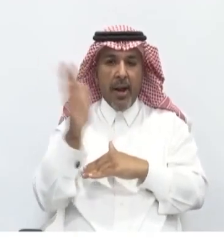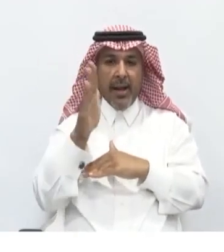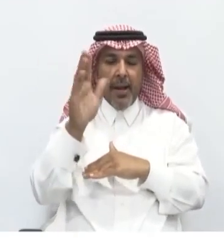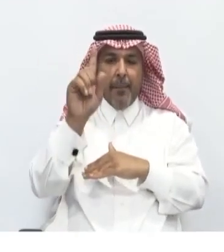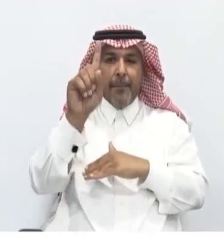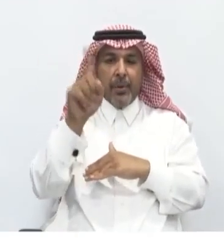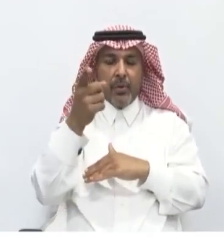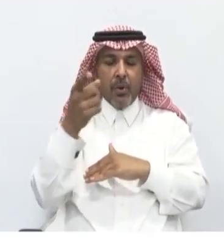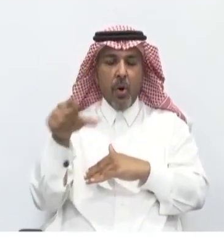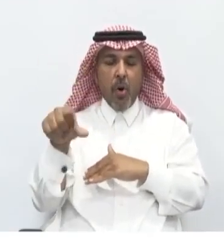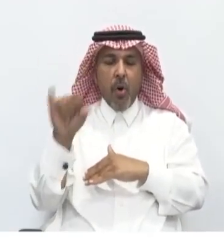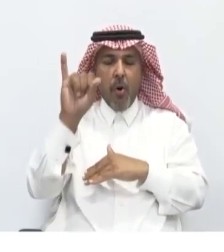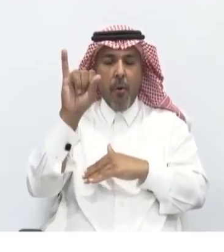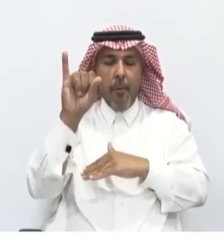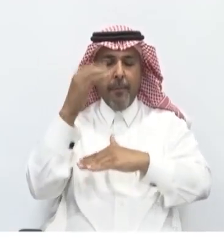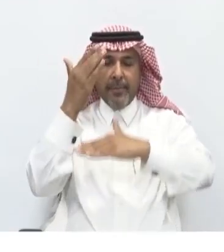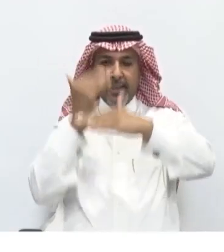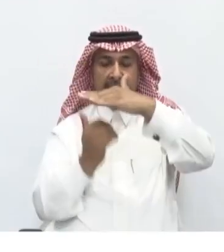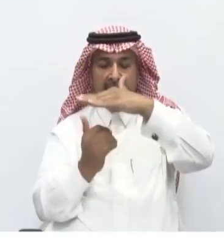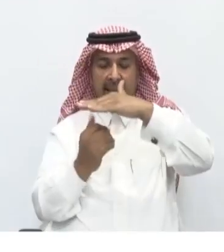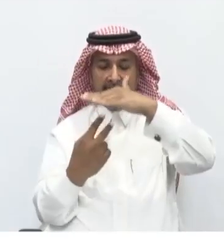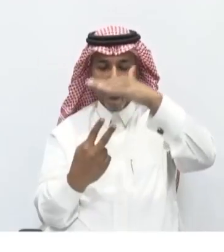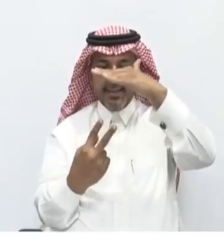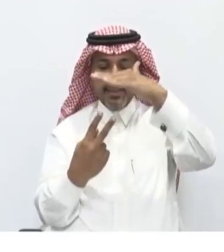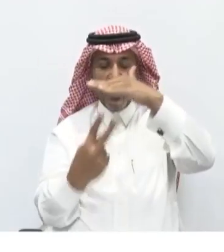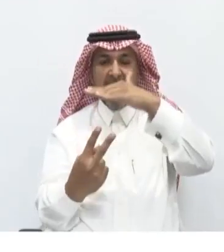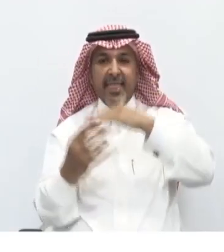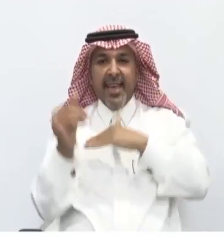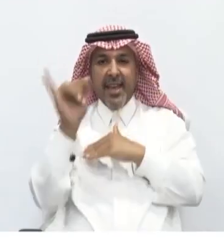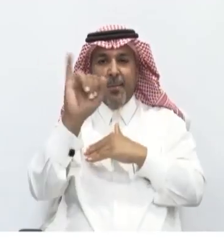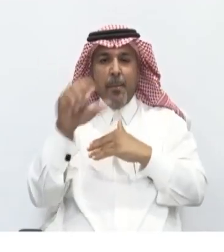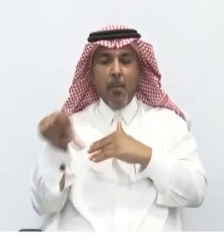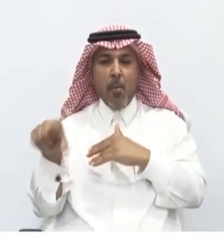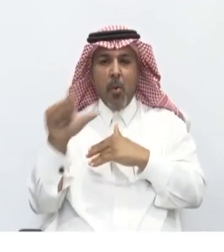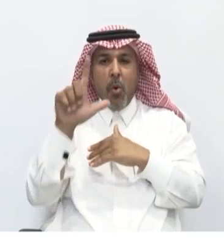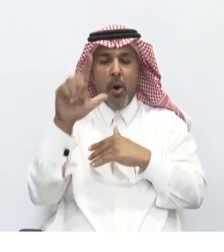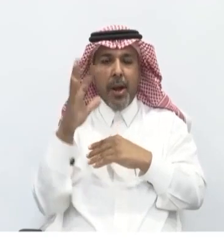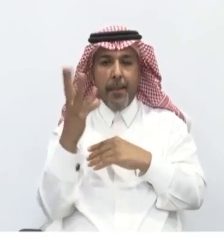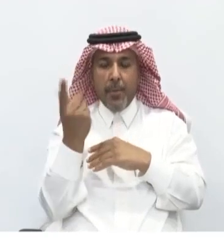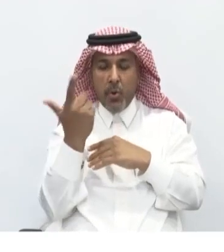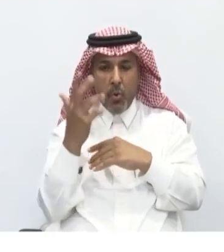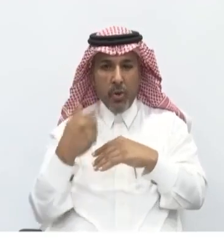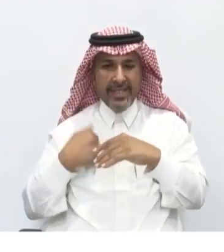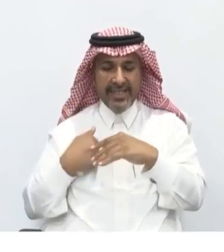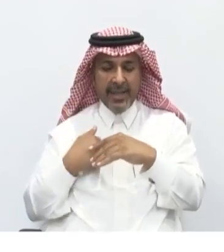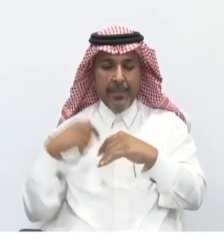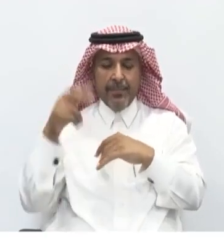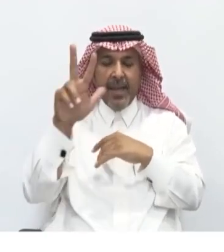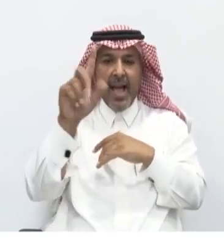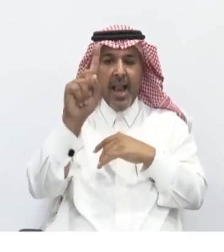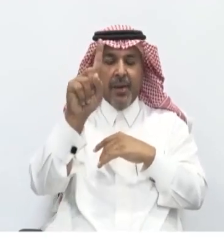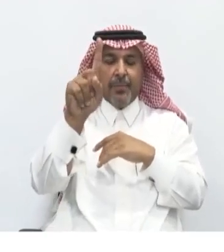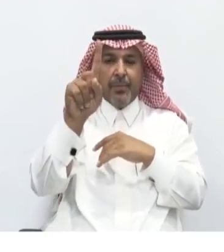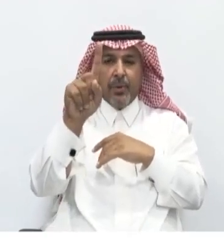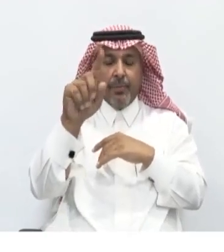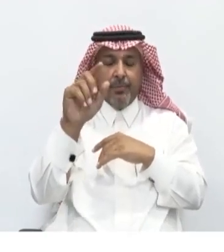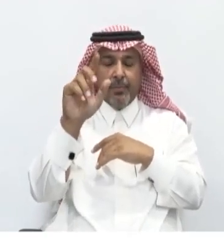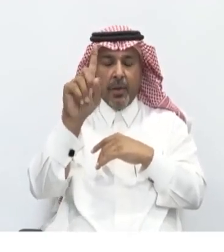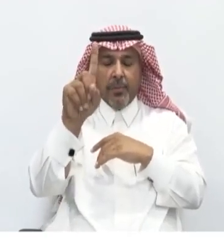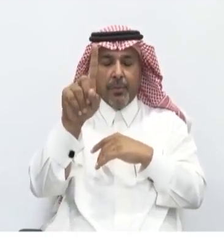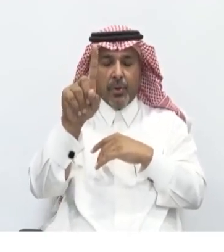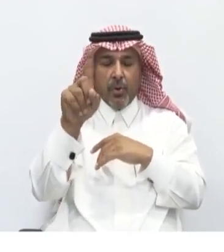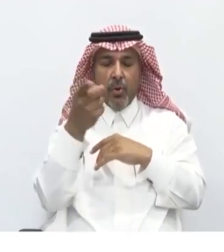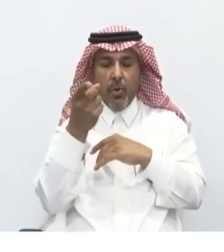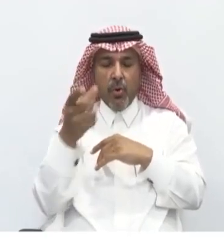بتغيير المقام الان انتقلت الى المواد الناتجه هنا اثنان اذا ساقول 2 مول من بروميد البوتاسيوم